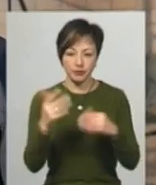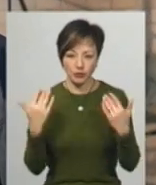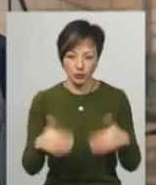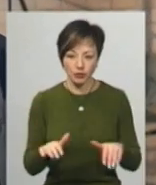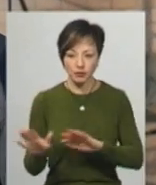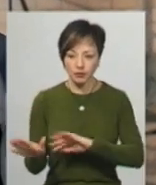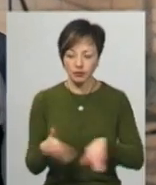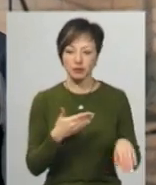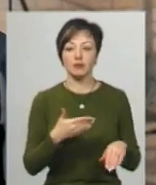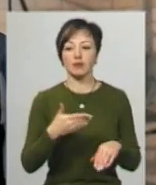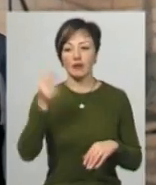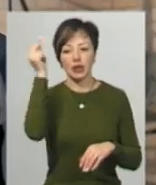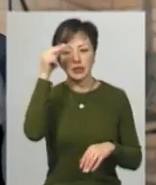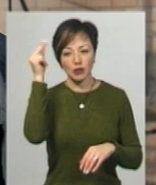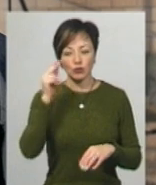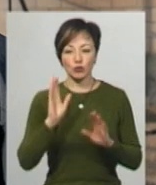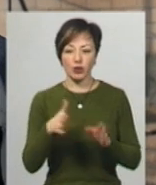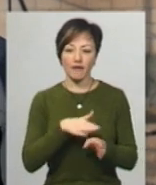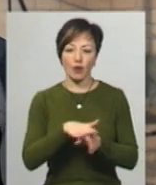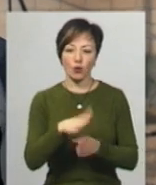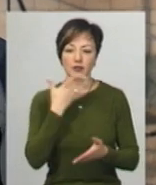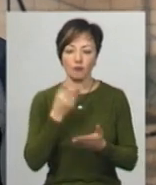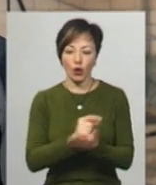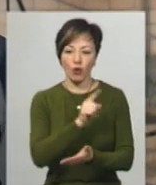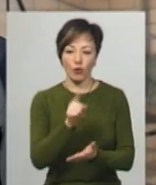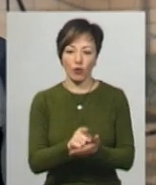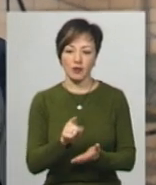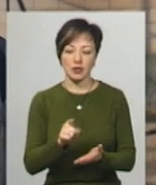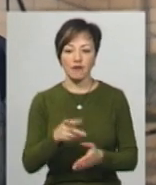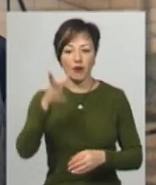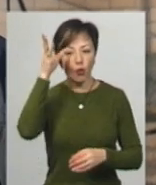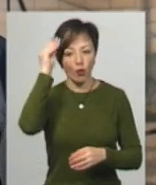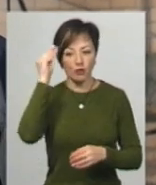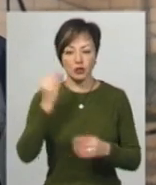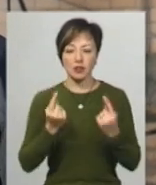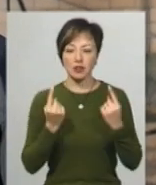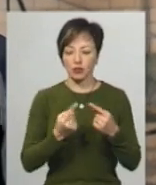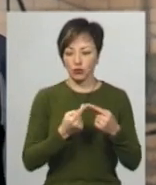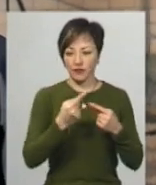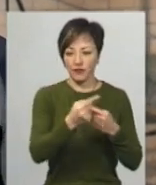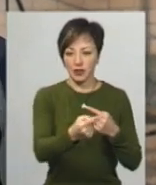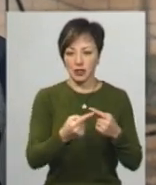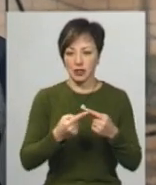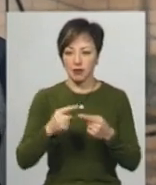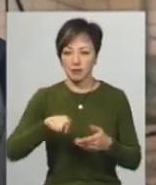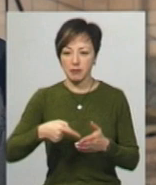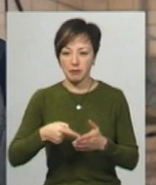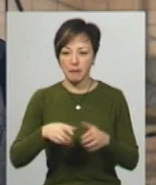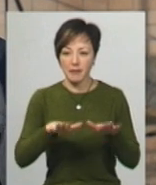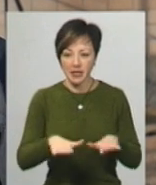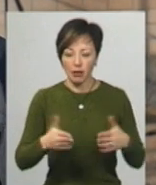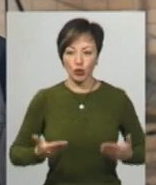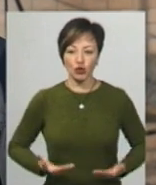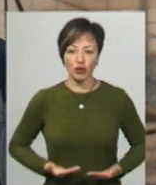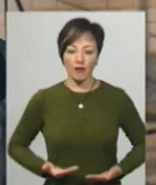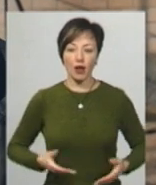після стажування буде виконувати свої посадові обов'язки. Враховуючи значну відстань від місця його